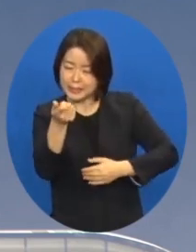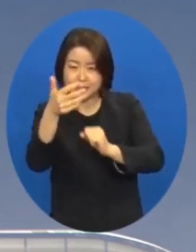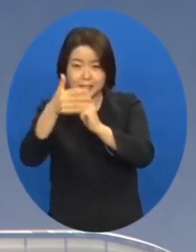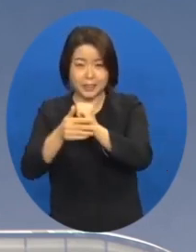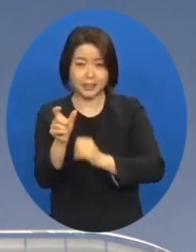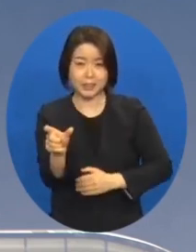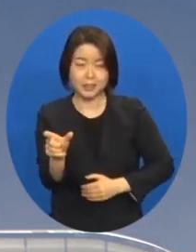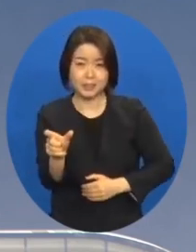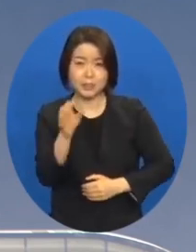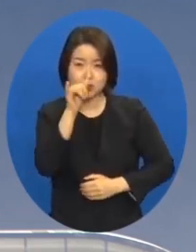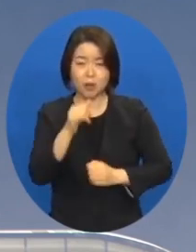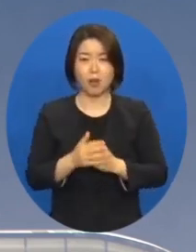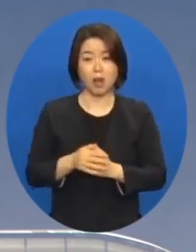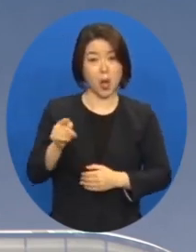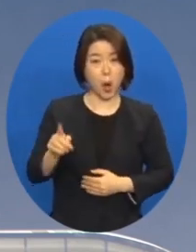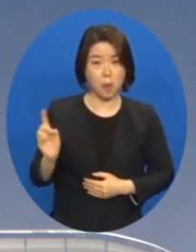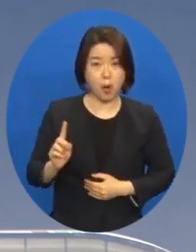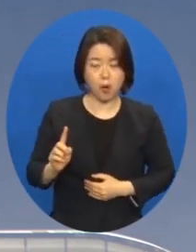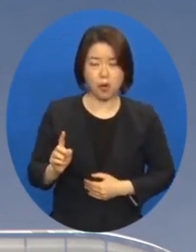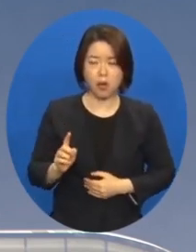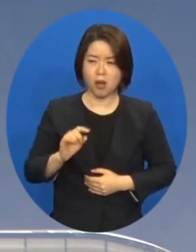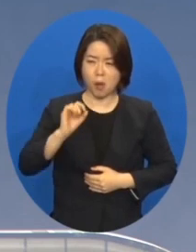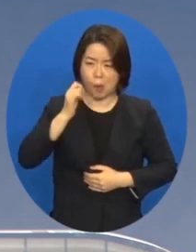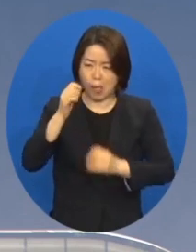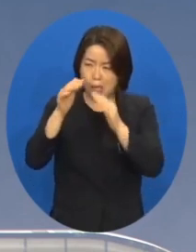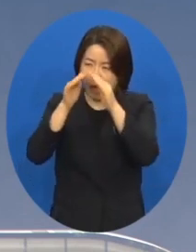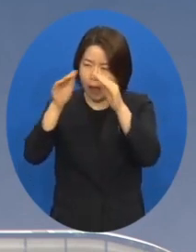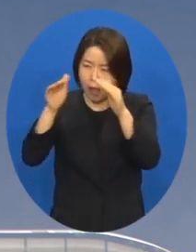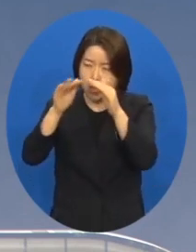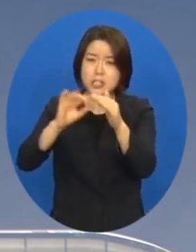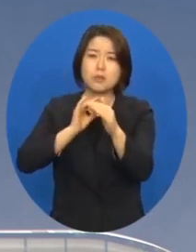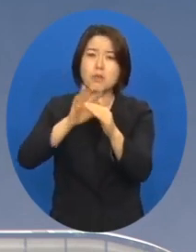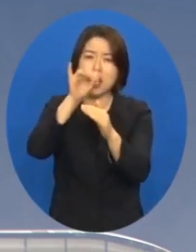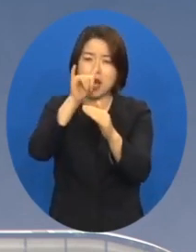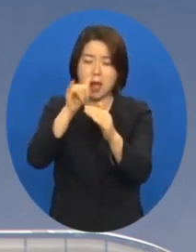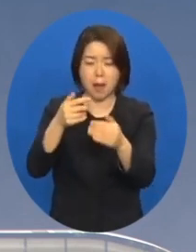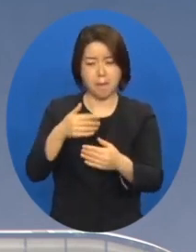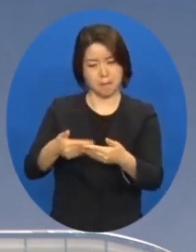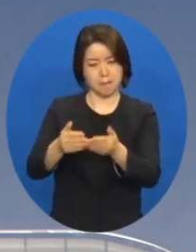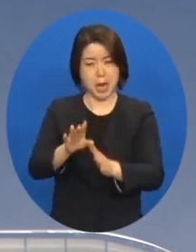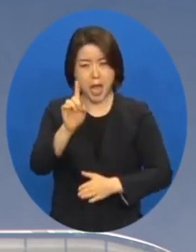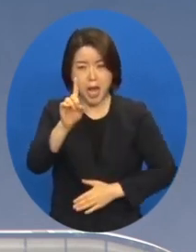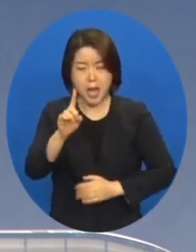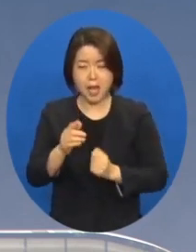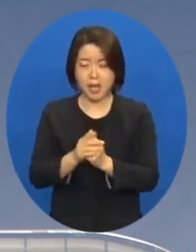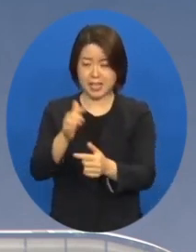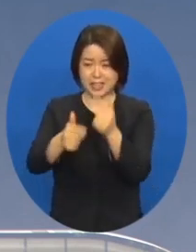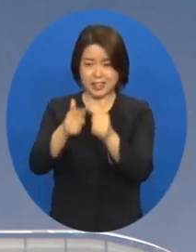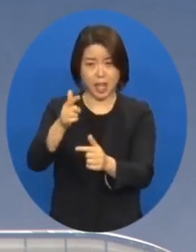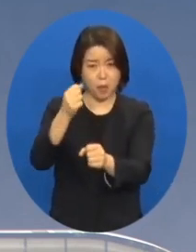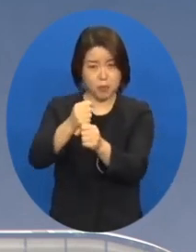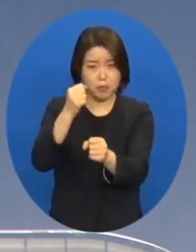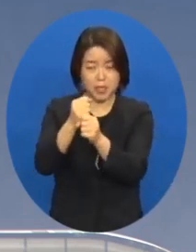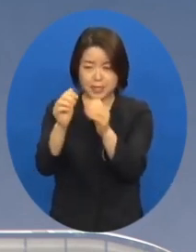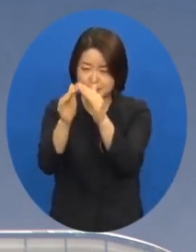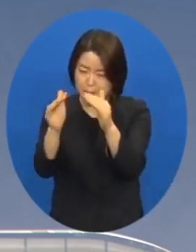그 사진은 겨우 지붕을 그냥 덮은 그저 방 한 칸짜리 오두막집, 나무로